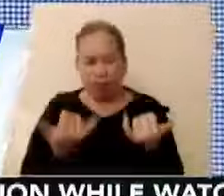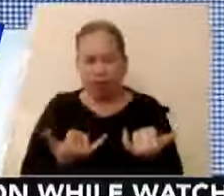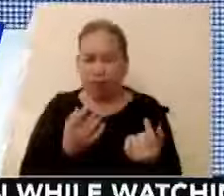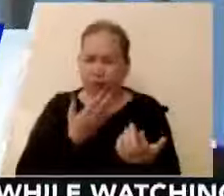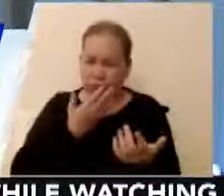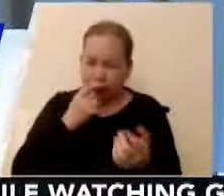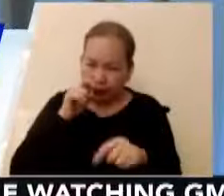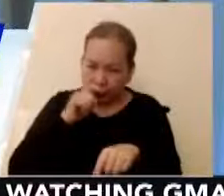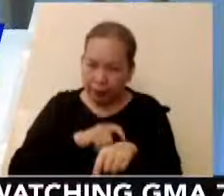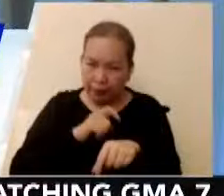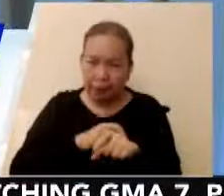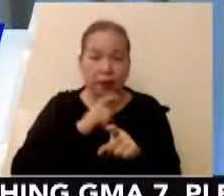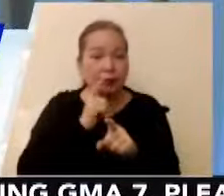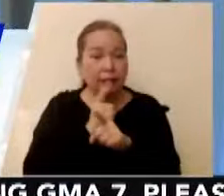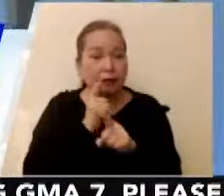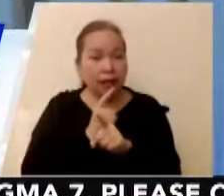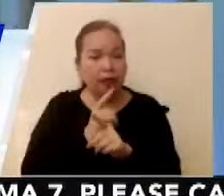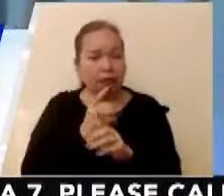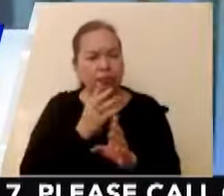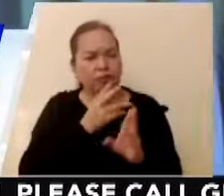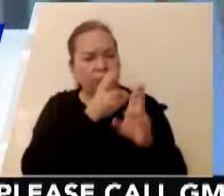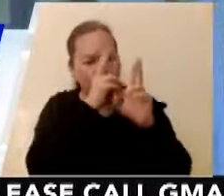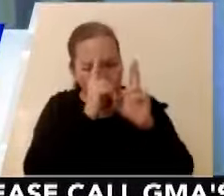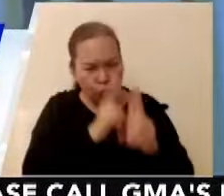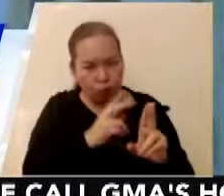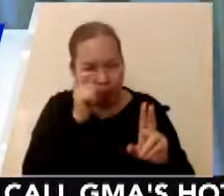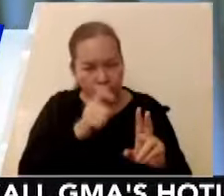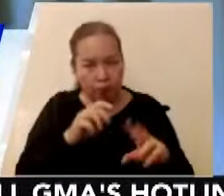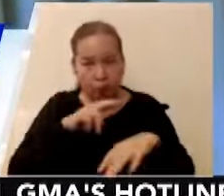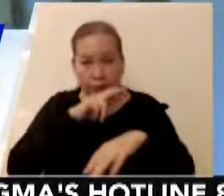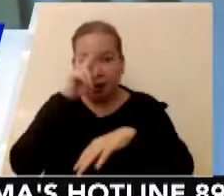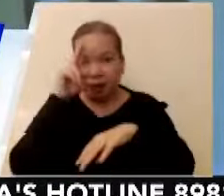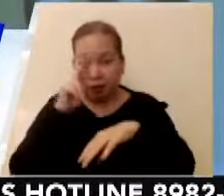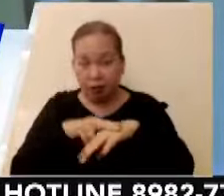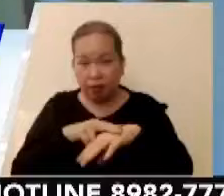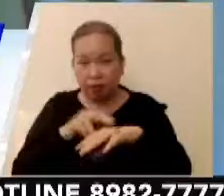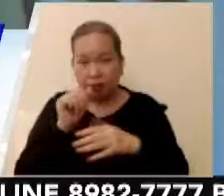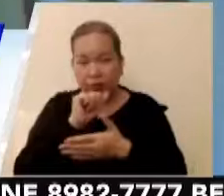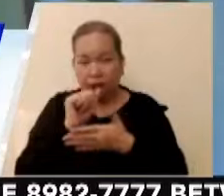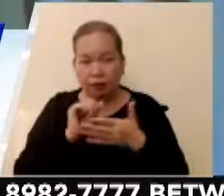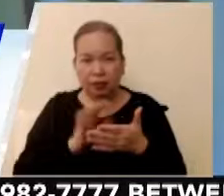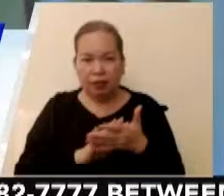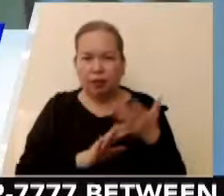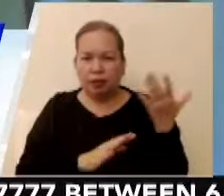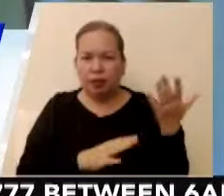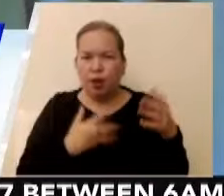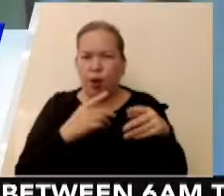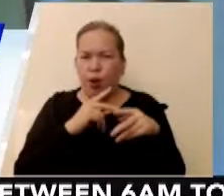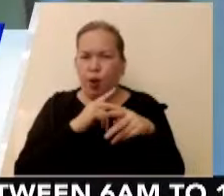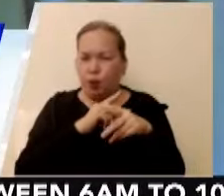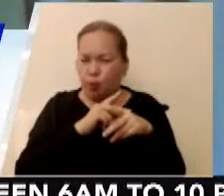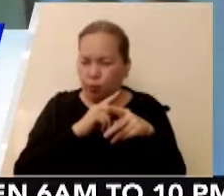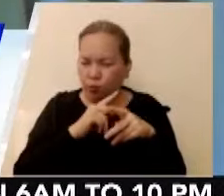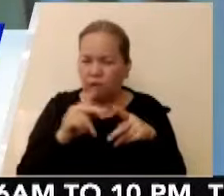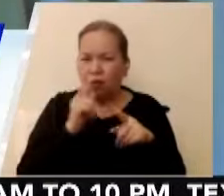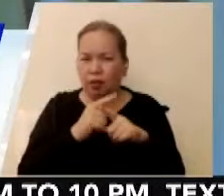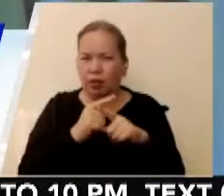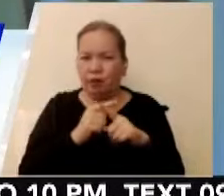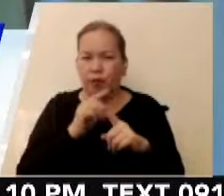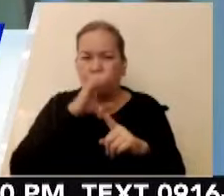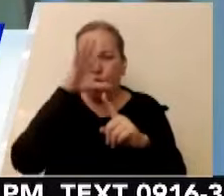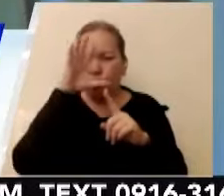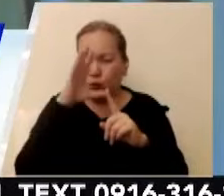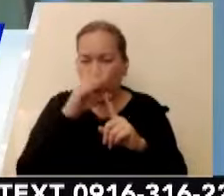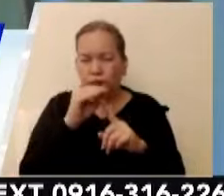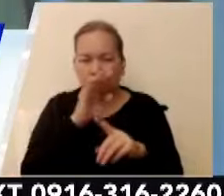artist. Paragon of professionalism, siya isang cultural champion, she's a protector of the community and most